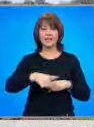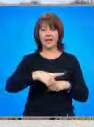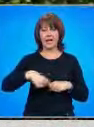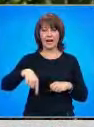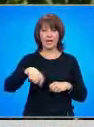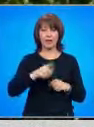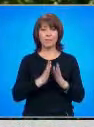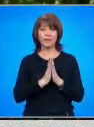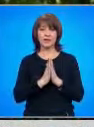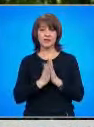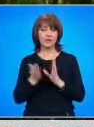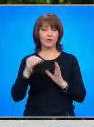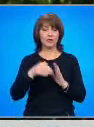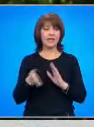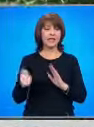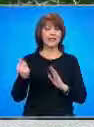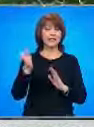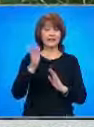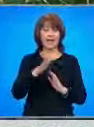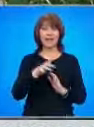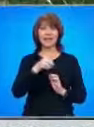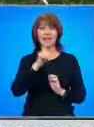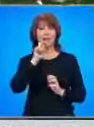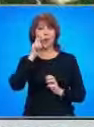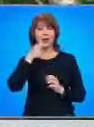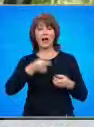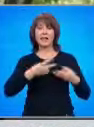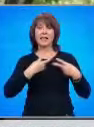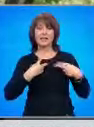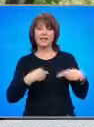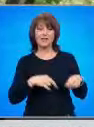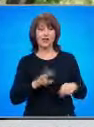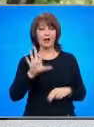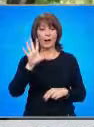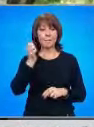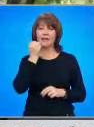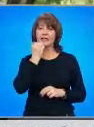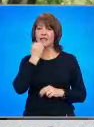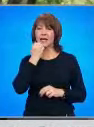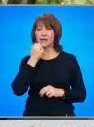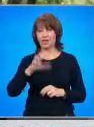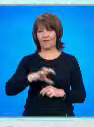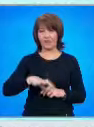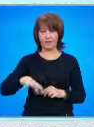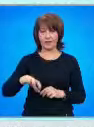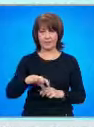Призивът дойде след пробив на украинската армия, при който украинските сили си върнаха 5 селища в областта.